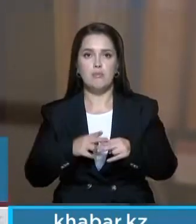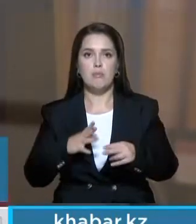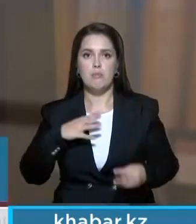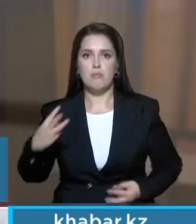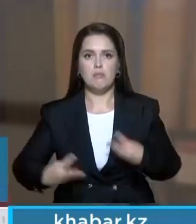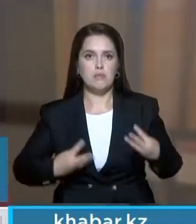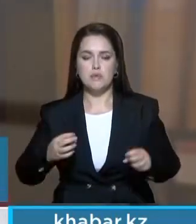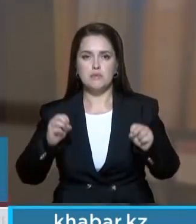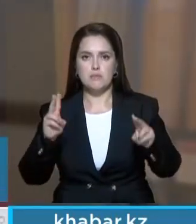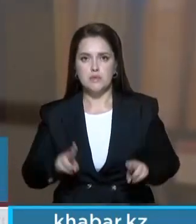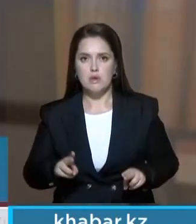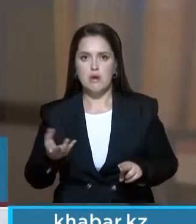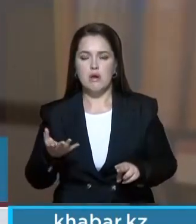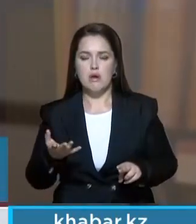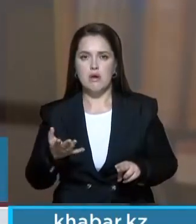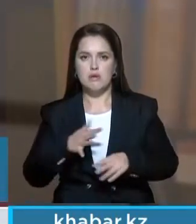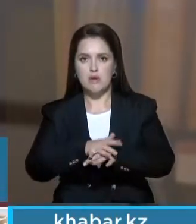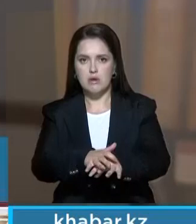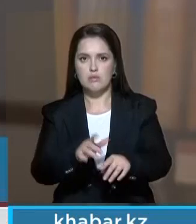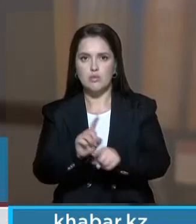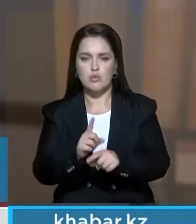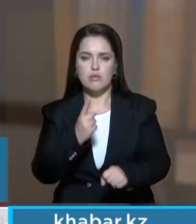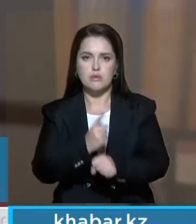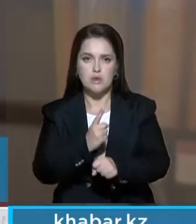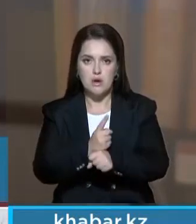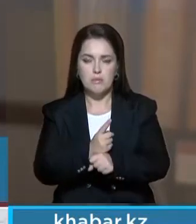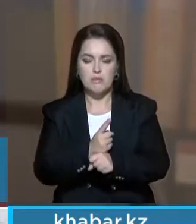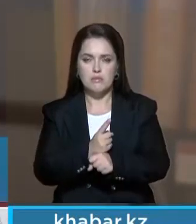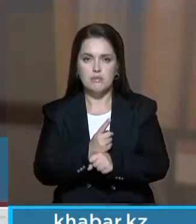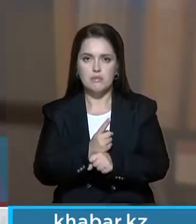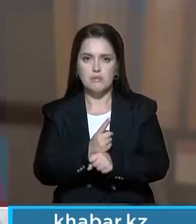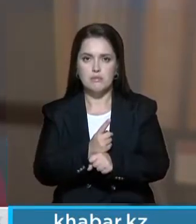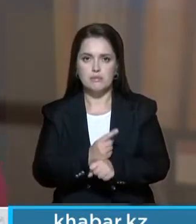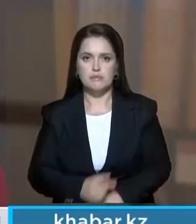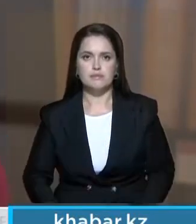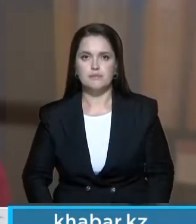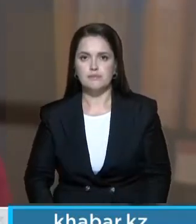обработаны специальными средствами от насекомых до полного выведения этих препаратов из организма животных.